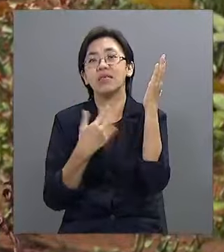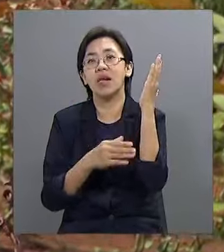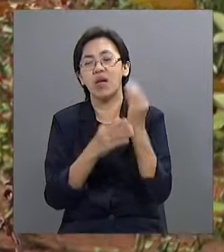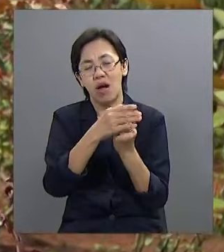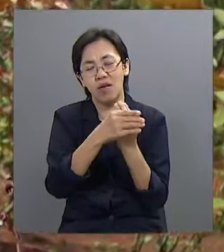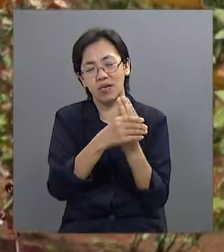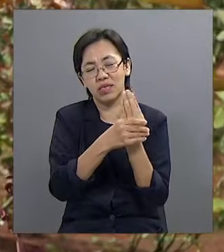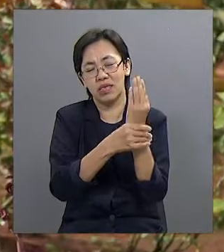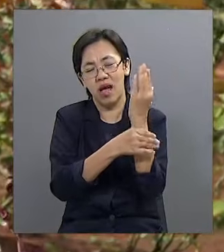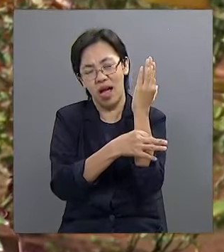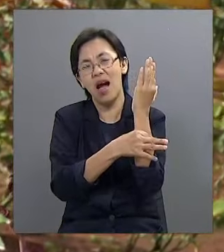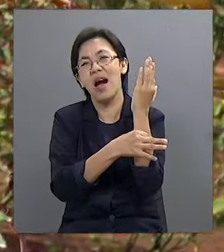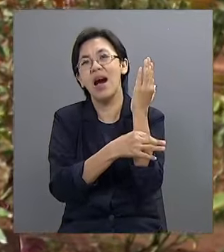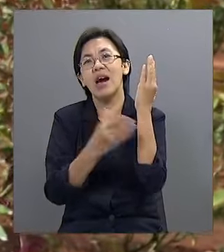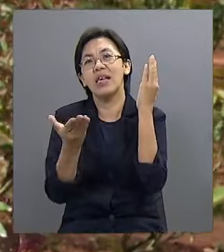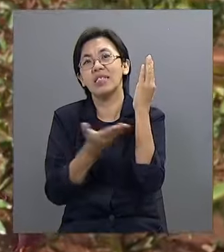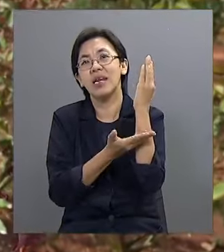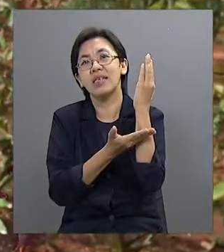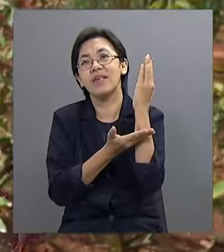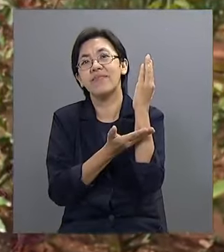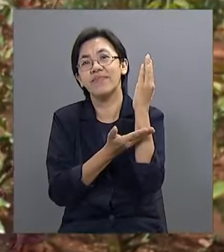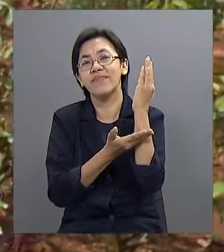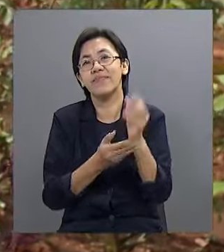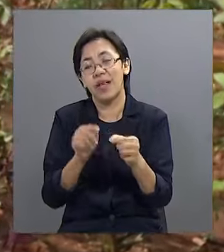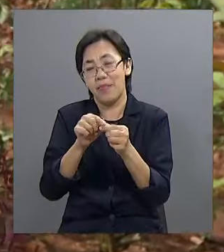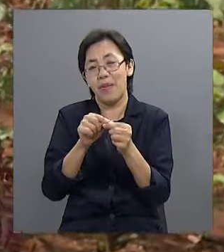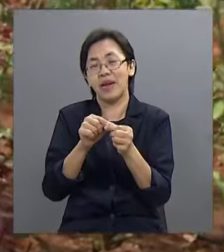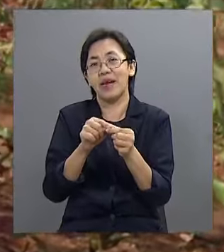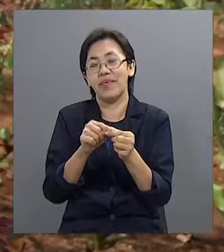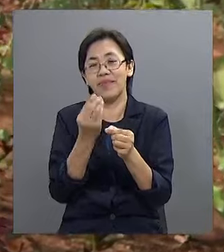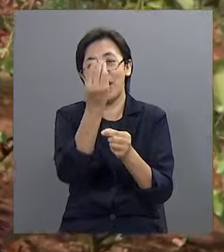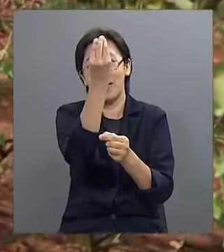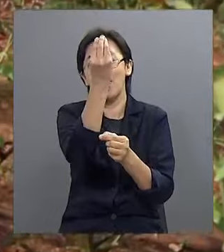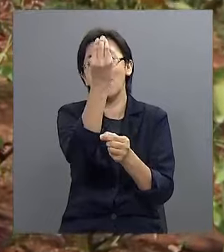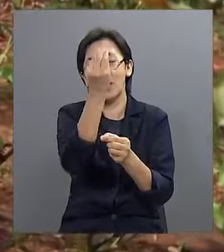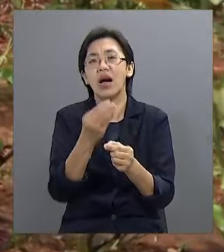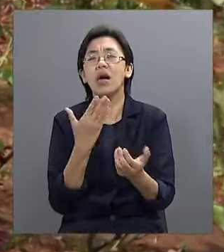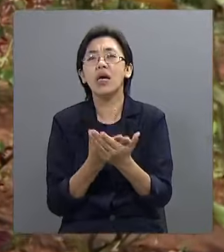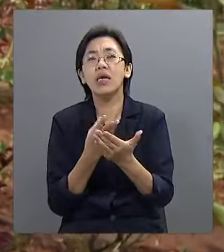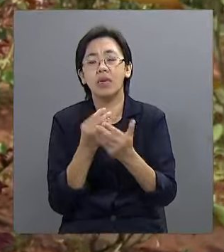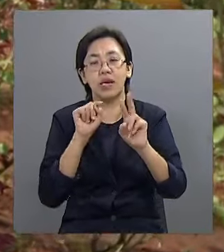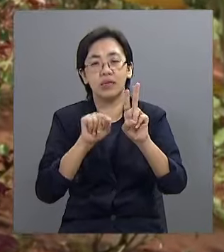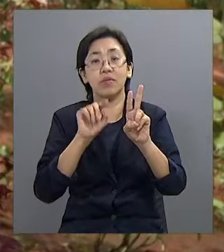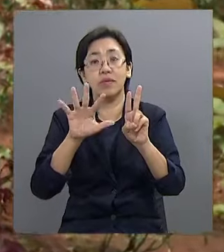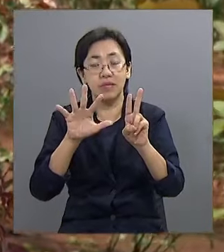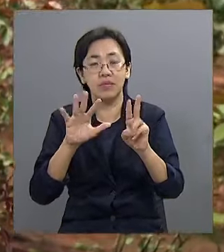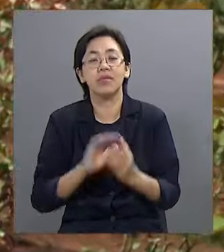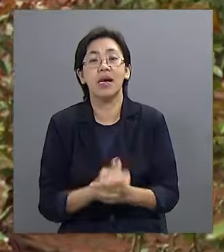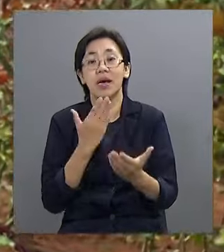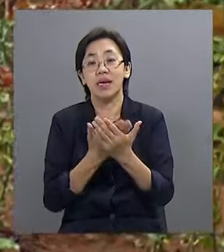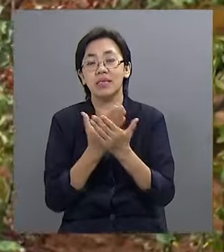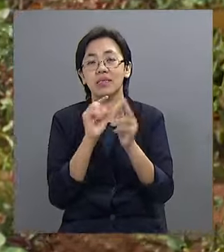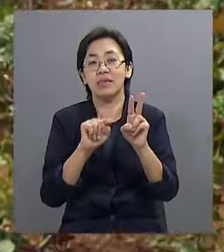ว อ่ะ เราก็จะตัดประมาณนี้แล้วได้ดอกละ2.50 บาท ดอกหนึ่ง2.50 บาท ตอนนั้นน้องมาปี